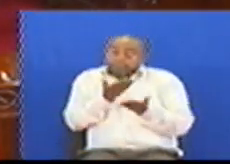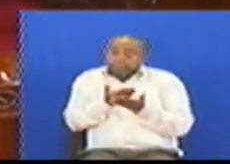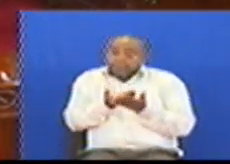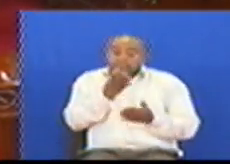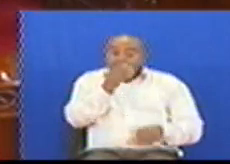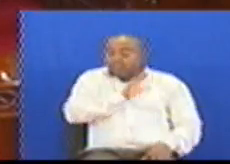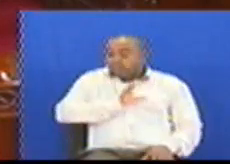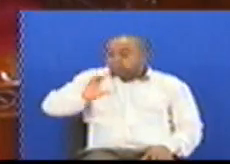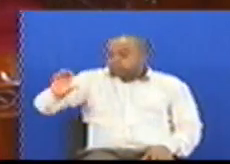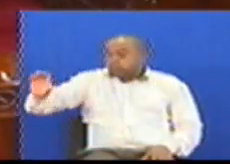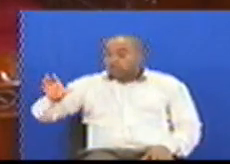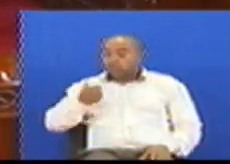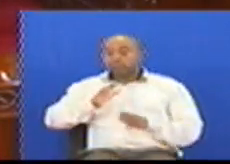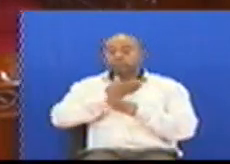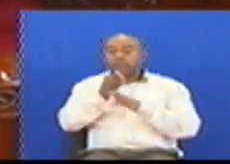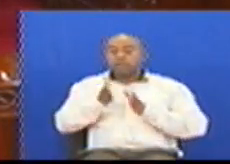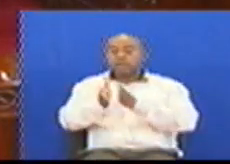TARURA ili kukamilisha barabara hizo.